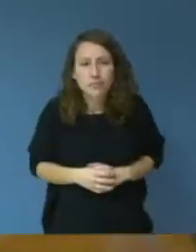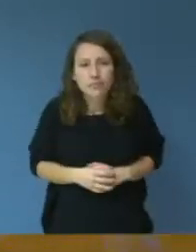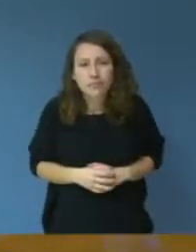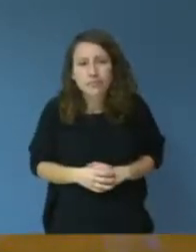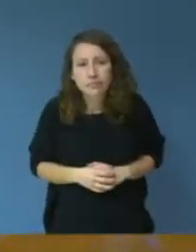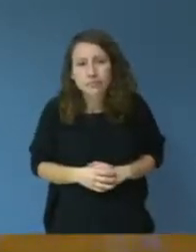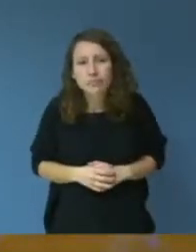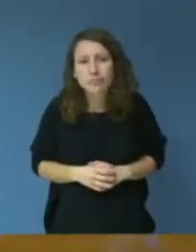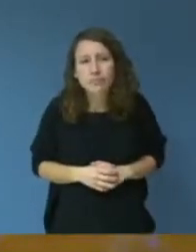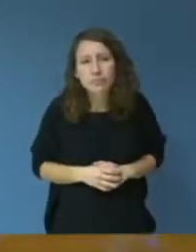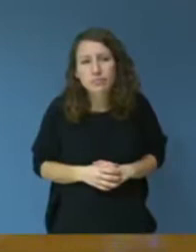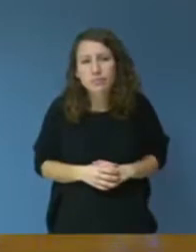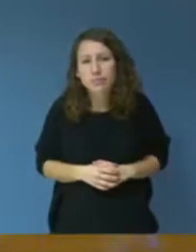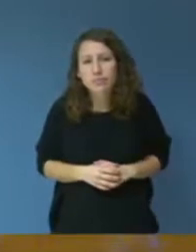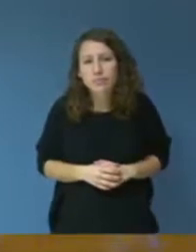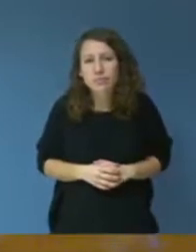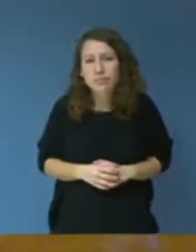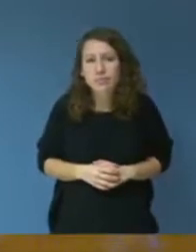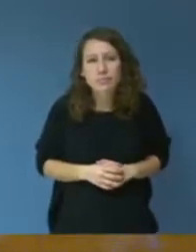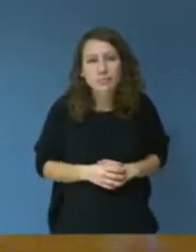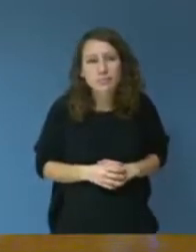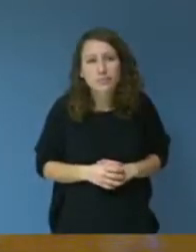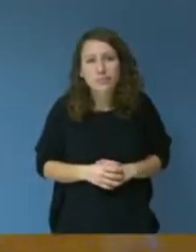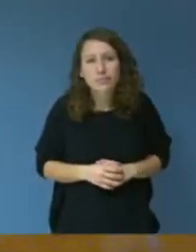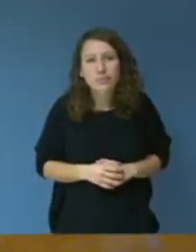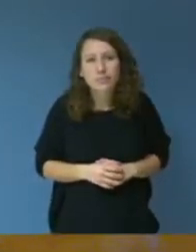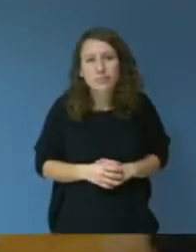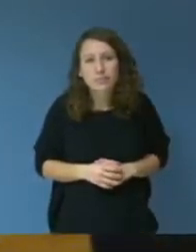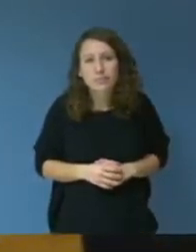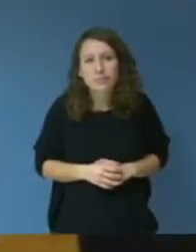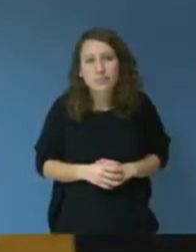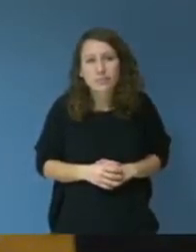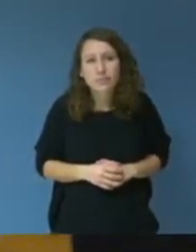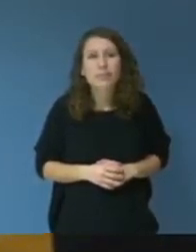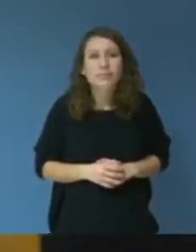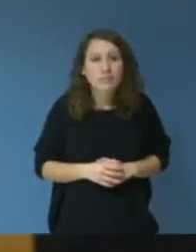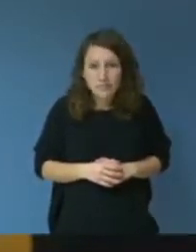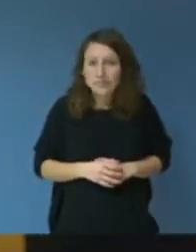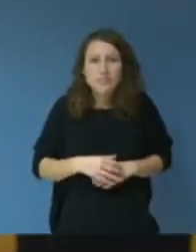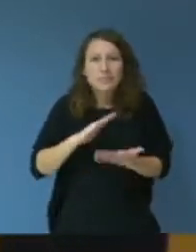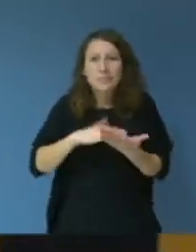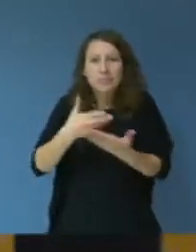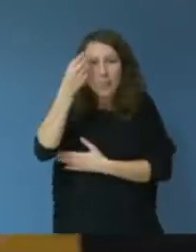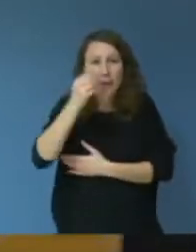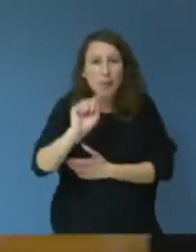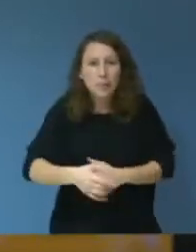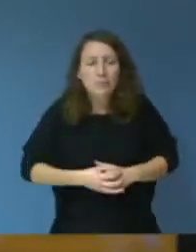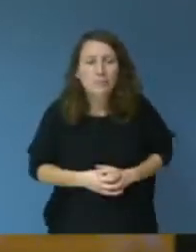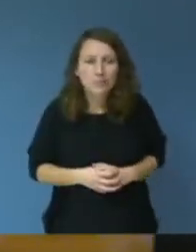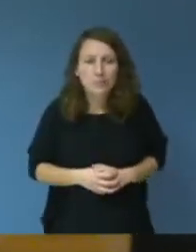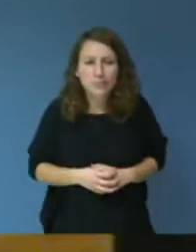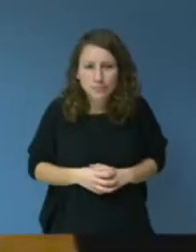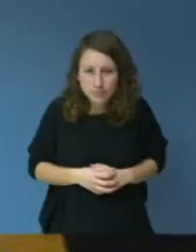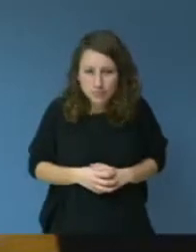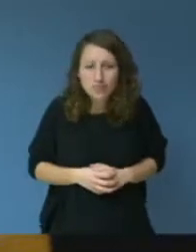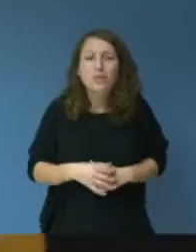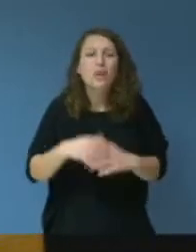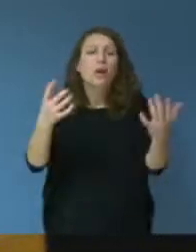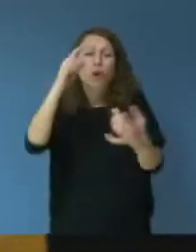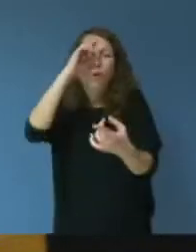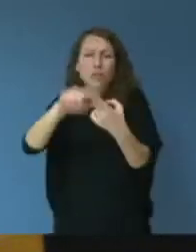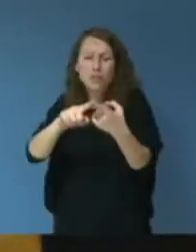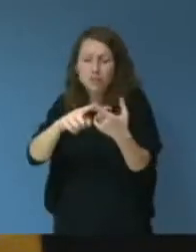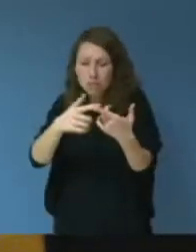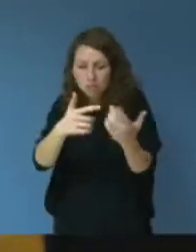dans le cas précédent, cédait sa créance aux banquiers. S'agissant des objectifs, il est dommage que les orientations déclinées ne